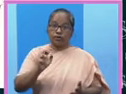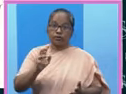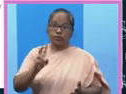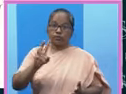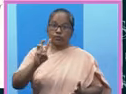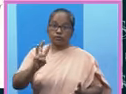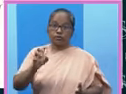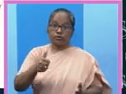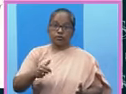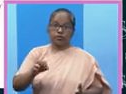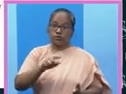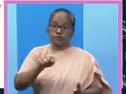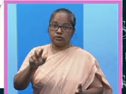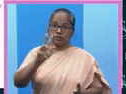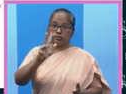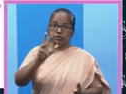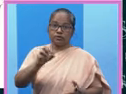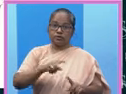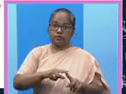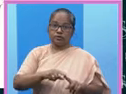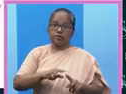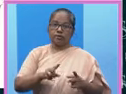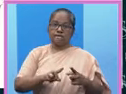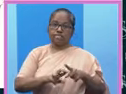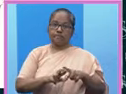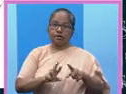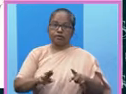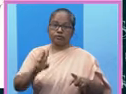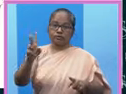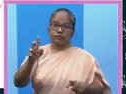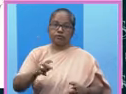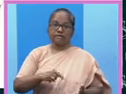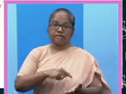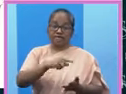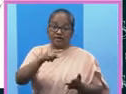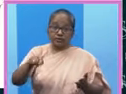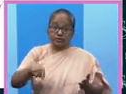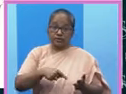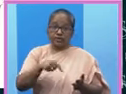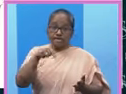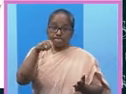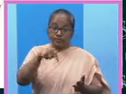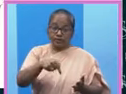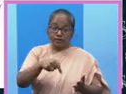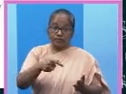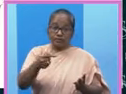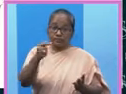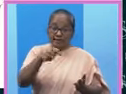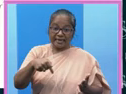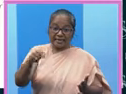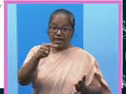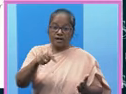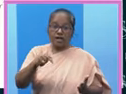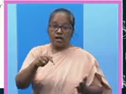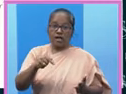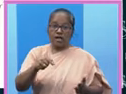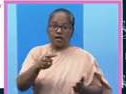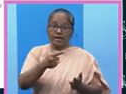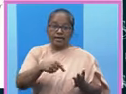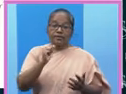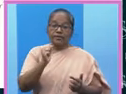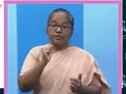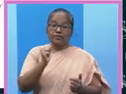360 90 இன்ட்டு பை ஆர் ஸ்கொயர். சரிங்களா? இப்போ வட்டக்கோண பகுதியின் மையக்கோணம் தீட்டா என்று எடுத்துக்கொள்வோம்.